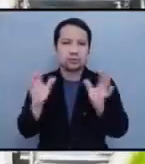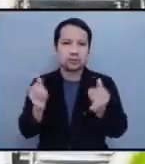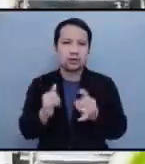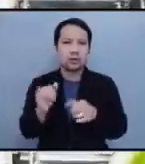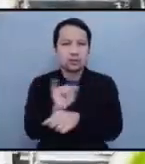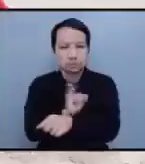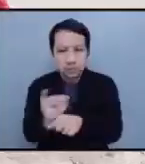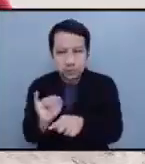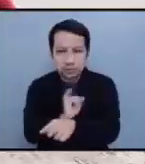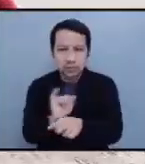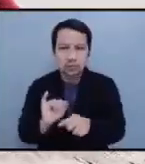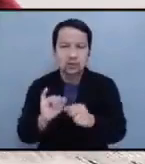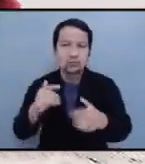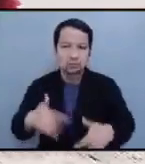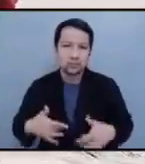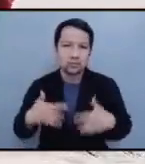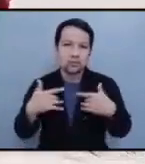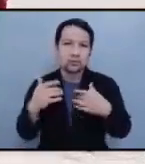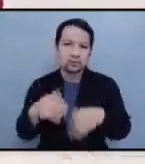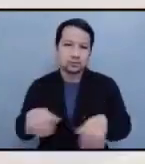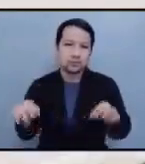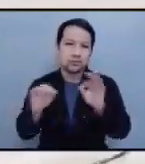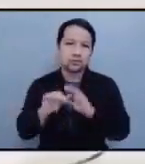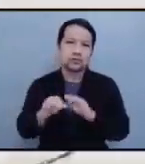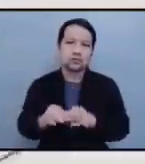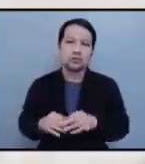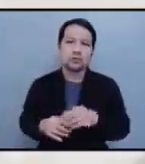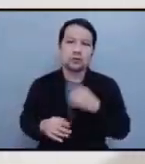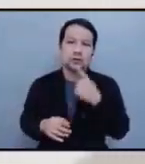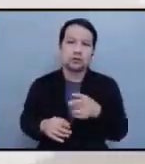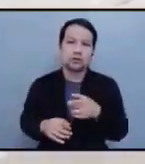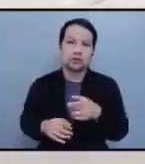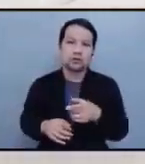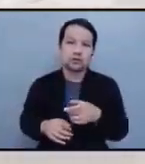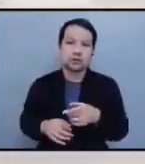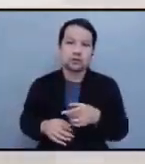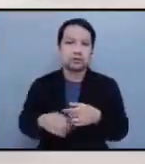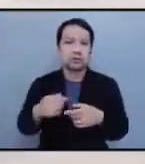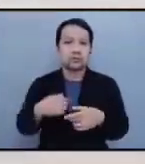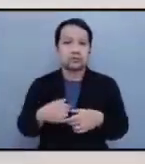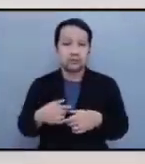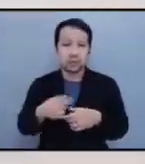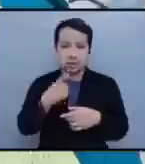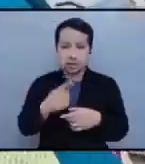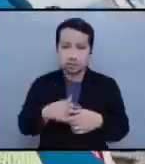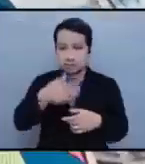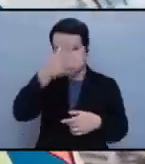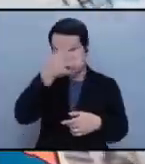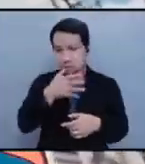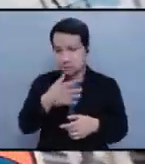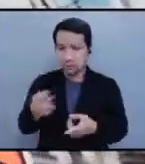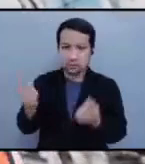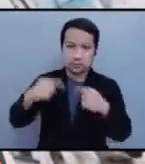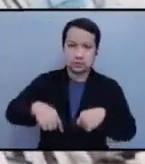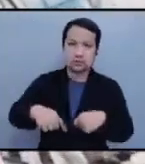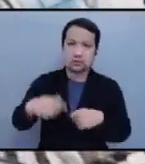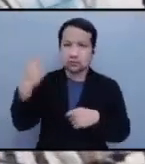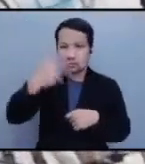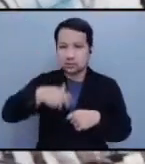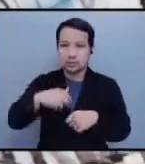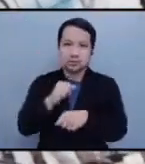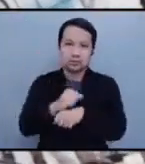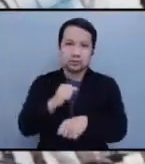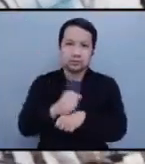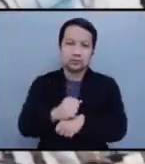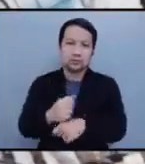lang, mabubuhay ka. Tinawagan ko yung mga magulang, sabi ko, sumunod na kayo dito. Eh, total naman, maganda naman yung trabaho. Sama mo